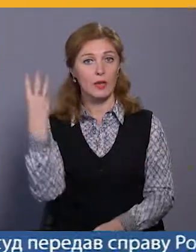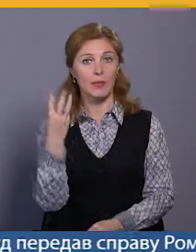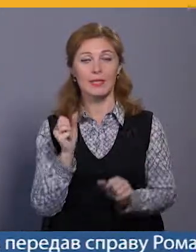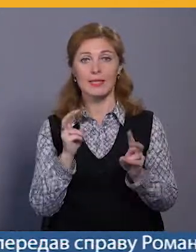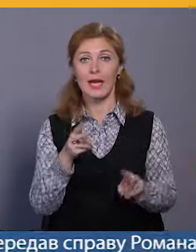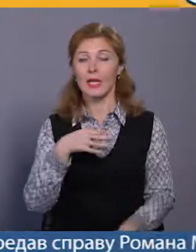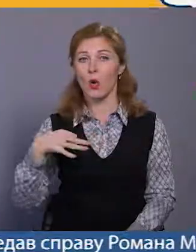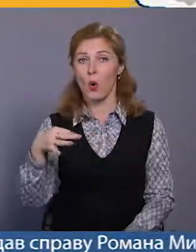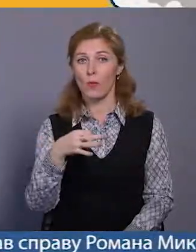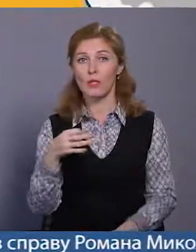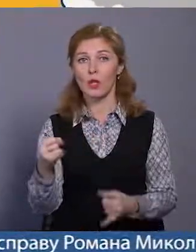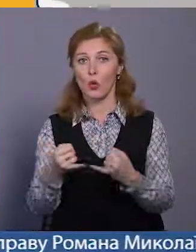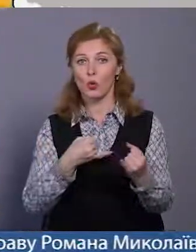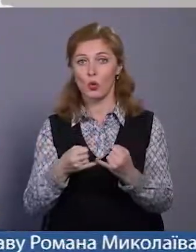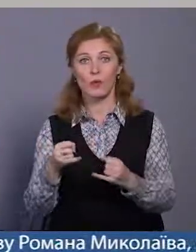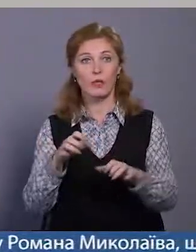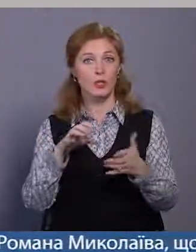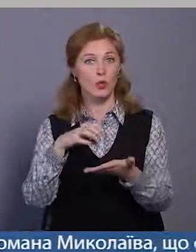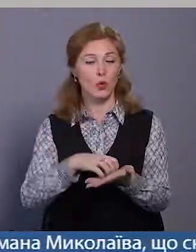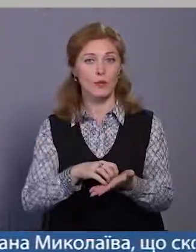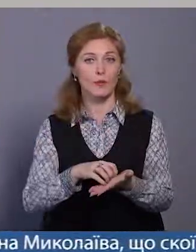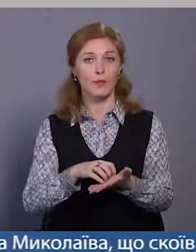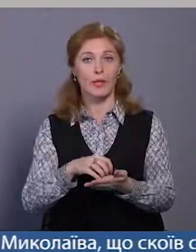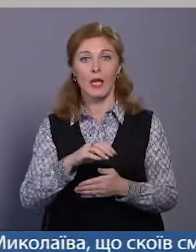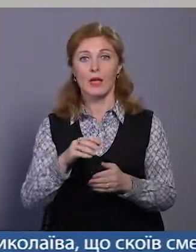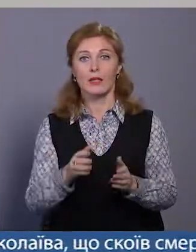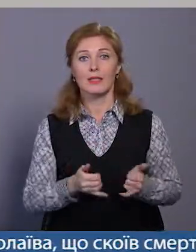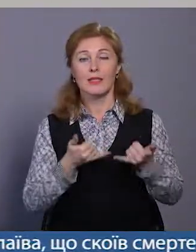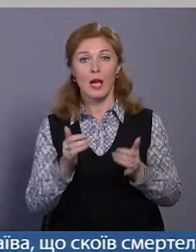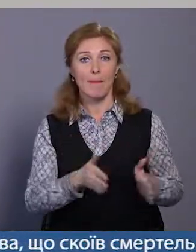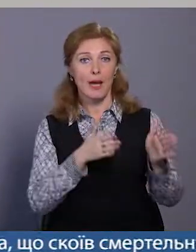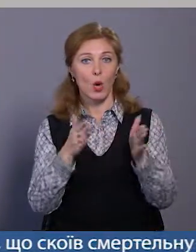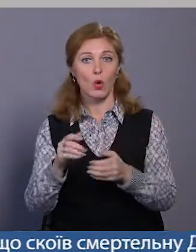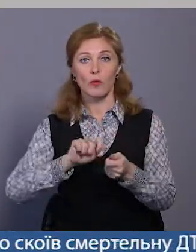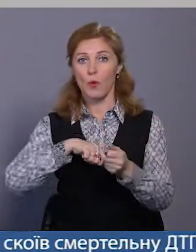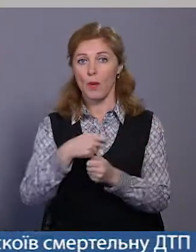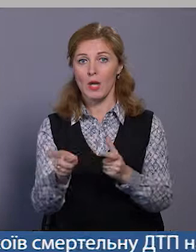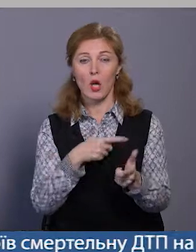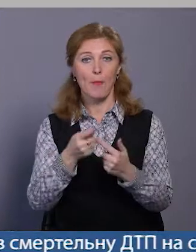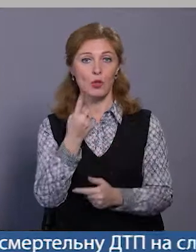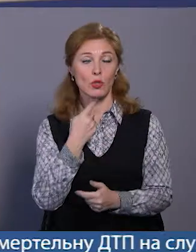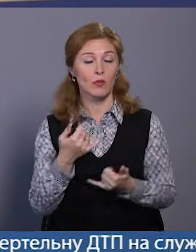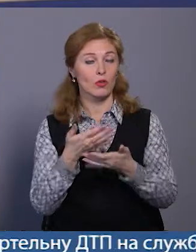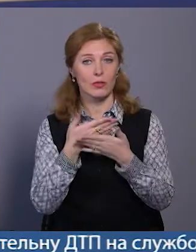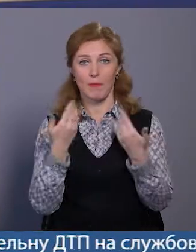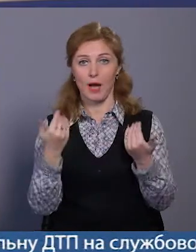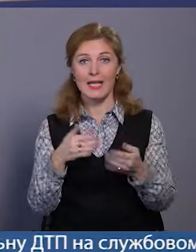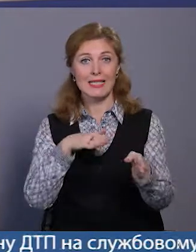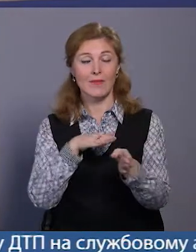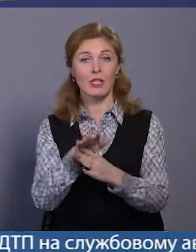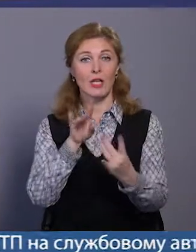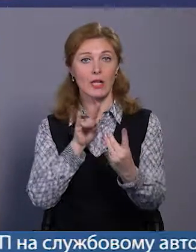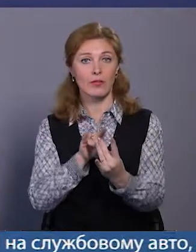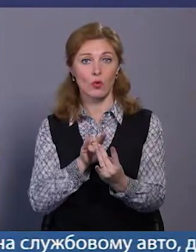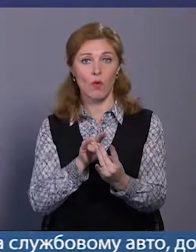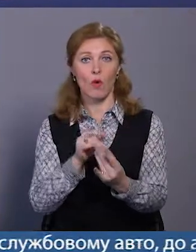і область, у жовтій зоні адаптивного карантину. Підстав для переходу в помаранчеву або червону наразі немає. Завантаженість ліжкового